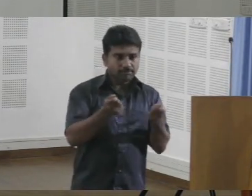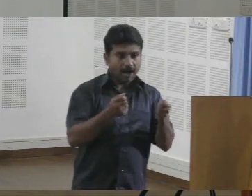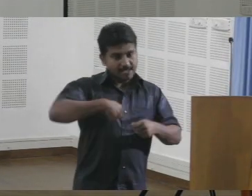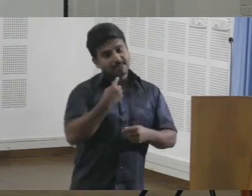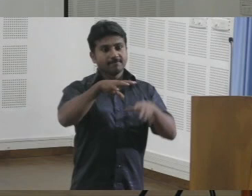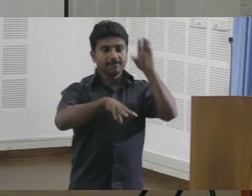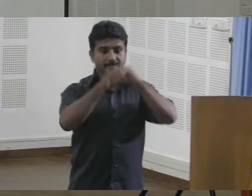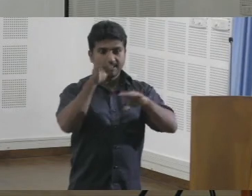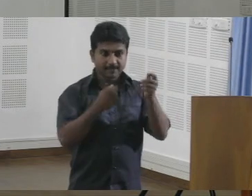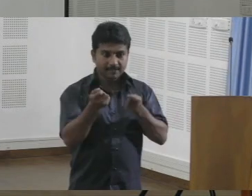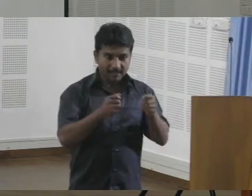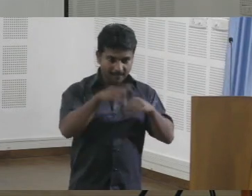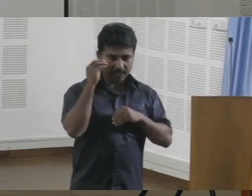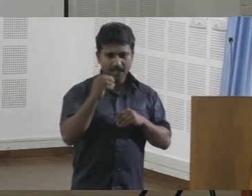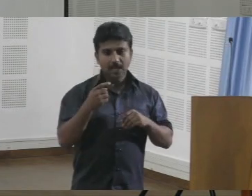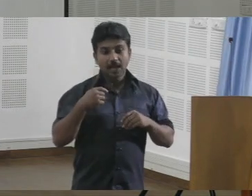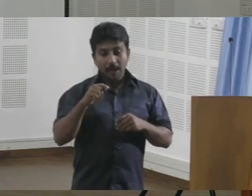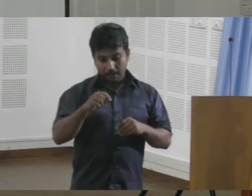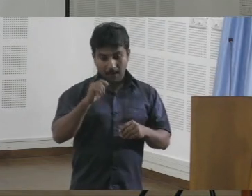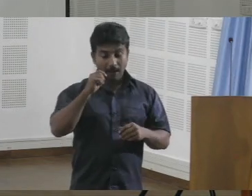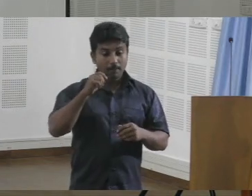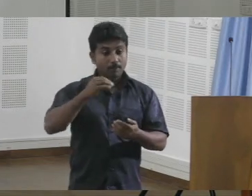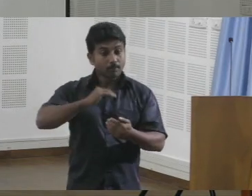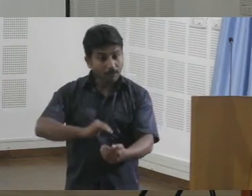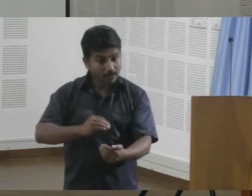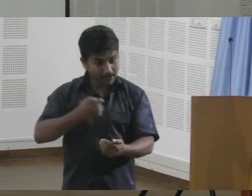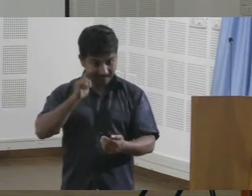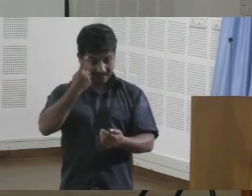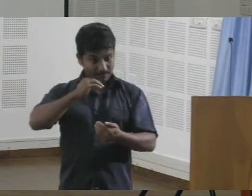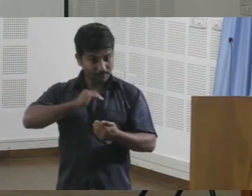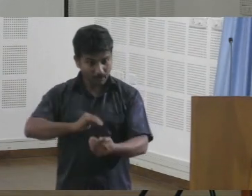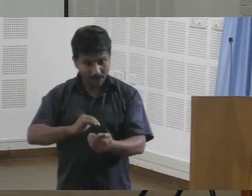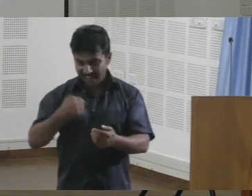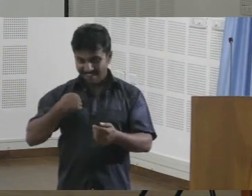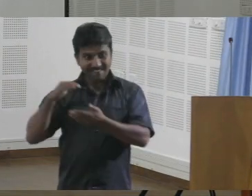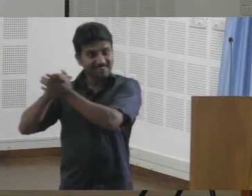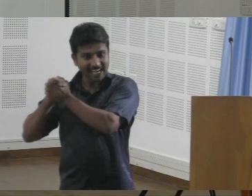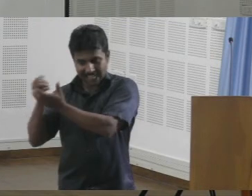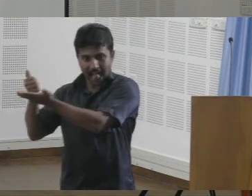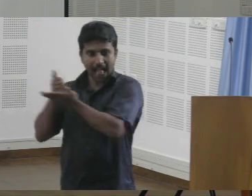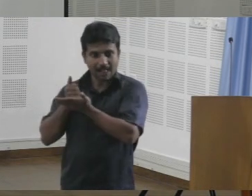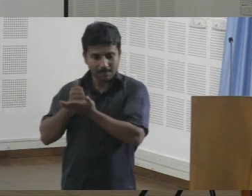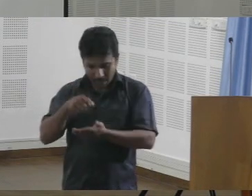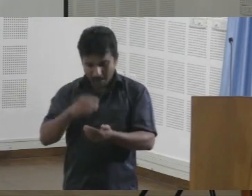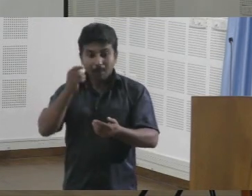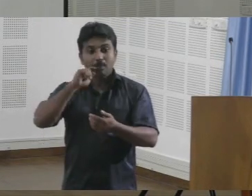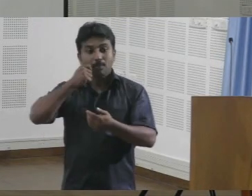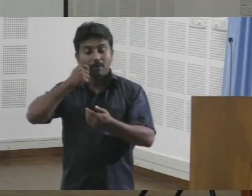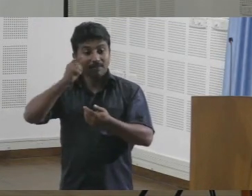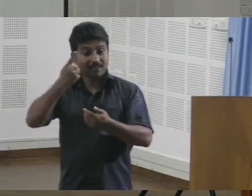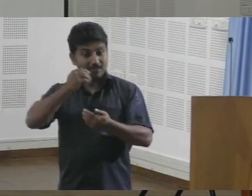കുറച്ച് നല്ല ഫ്രണ്ട്സ് ഹെൽപ്പ് ചെയ്തു, മുത്തമ്മന്റെ ടൈമിങ്സ് അവൻ സ്കൂളിൽ നിന്ന് വരുമ്പോട്ട് അവിടെ ഹെൽപ്പ് ചെയ്തു. അങ്ങനെ ഞാൻ മോണി